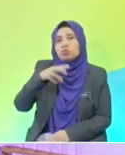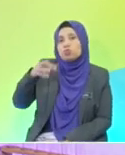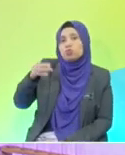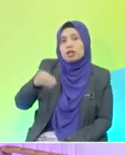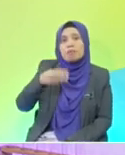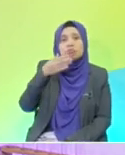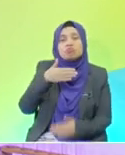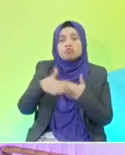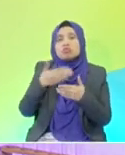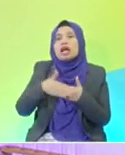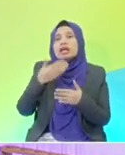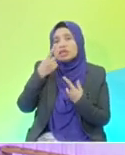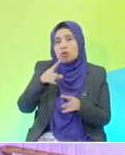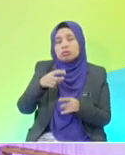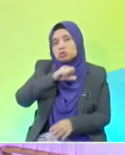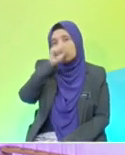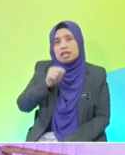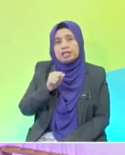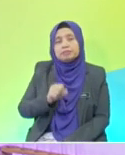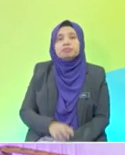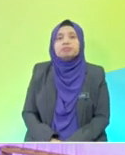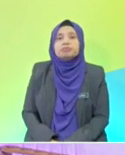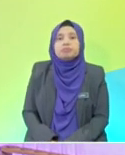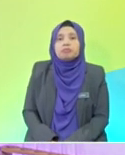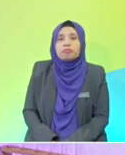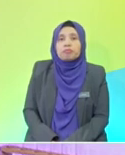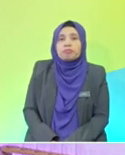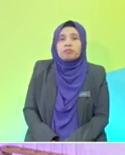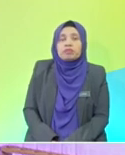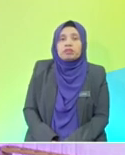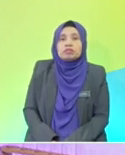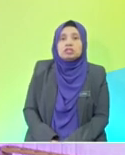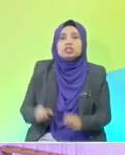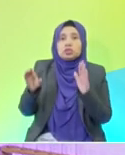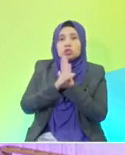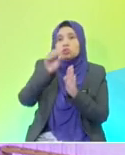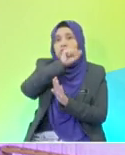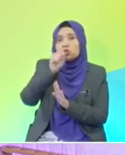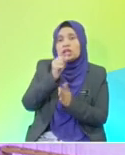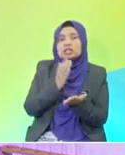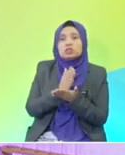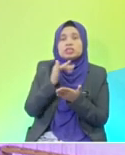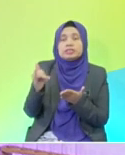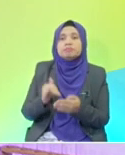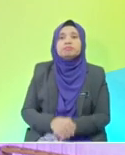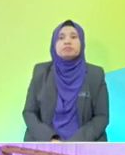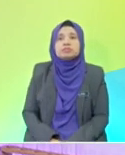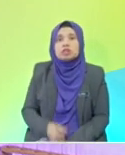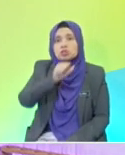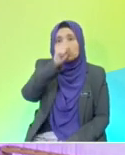menjawab soal alat kita teruskan dengan contoh soal yang seterusnya adalah